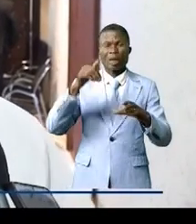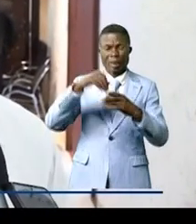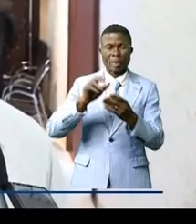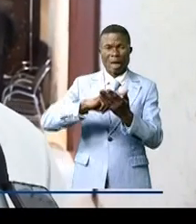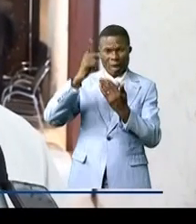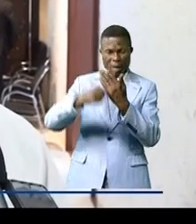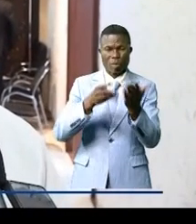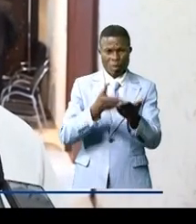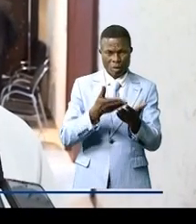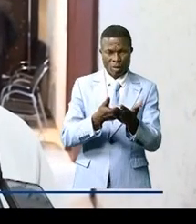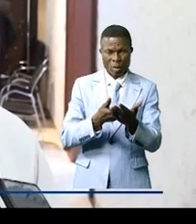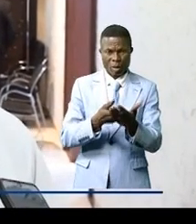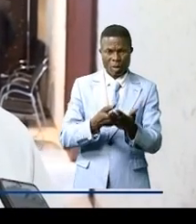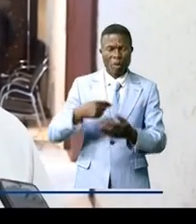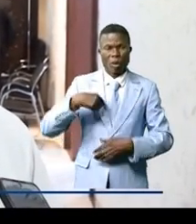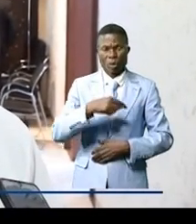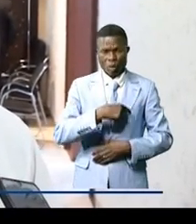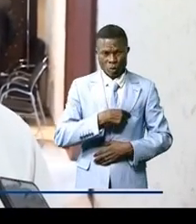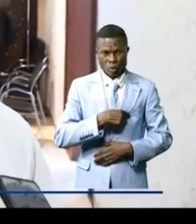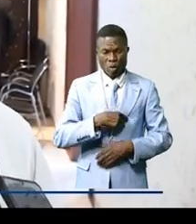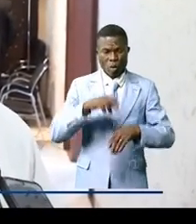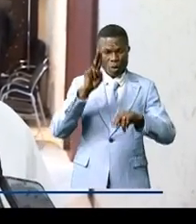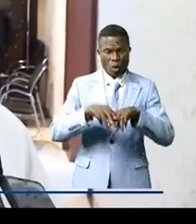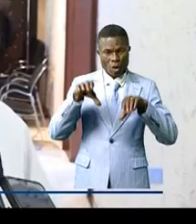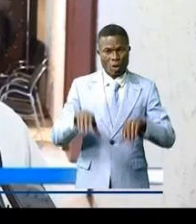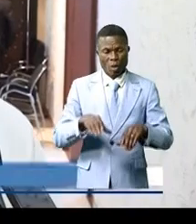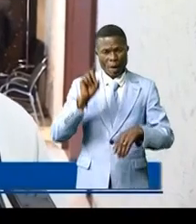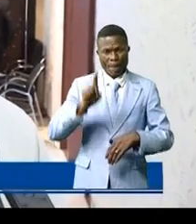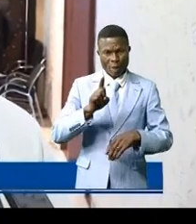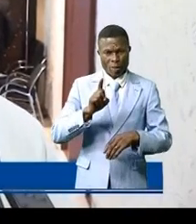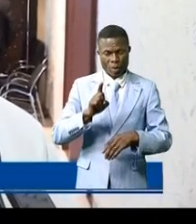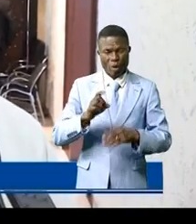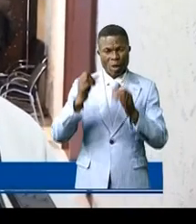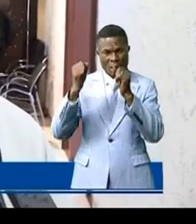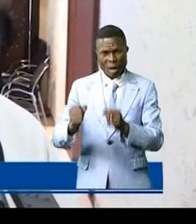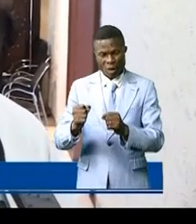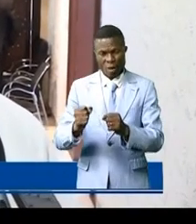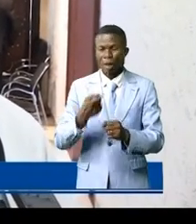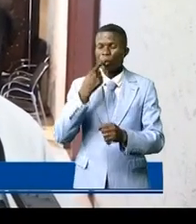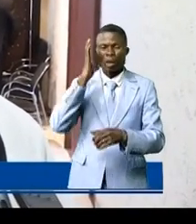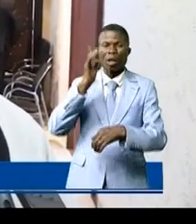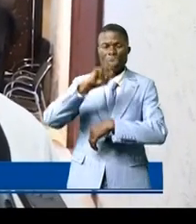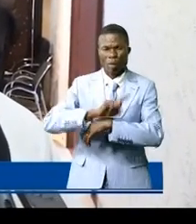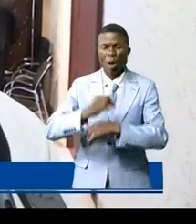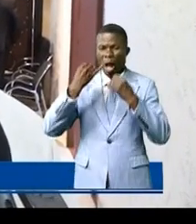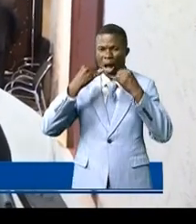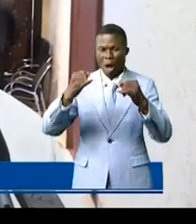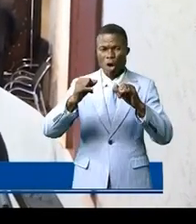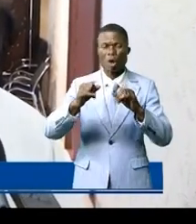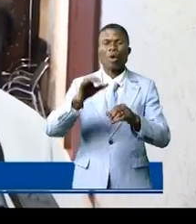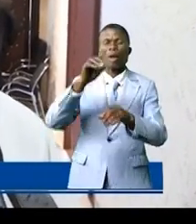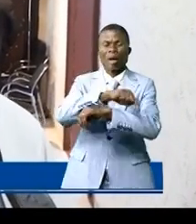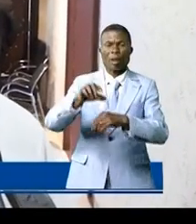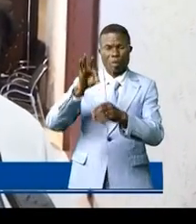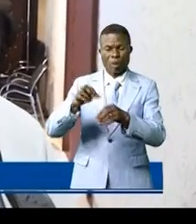priorités-là. Et donc comme nous sommes au Congo, nous voulons faire un petit arrêt, dire un petit bonjour, informer à la Commission que nous